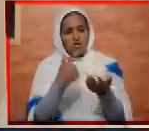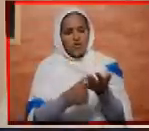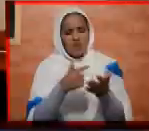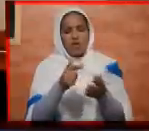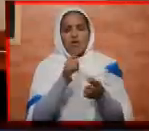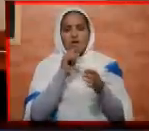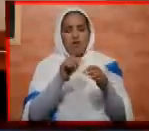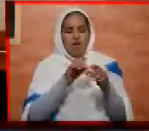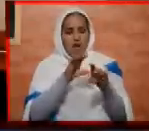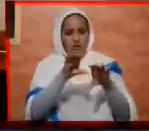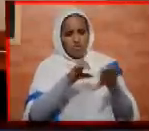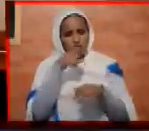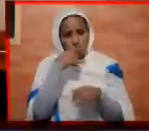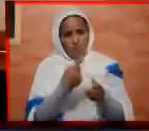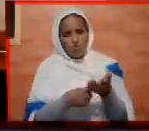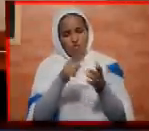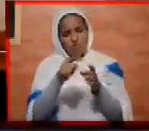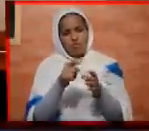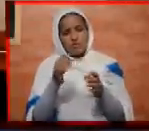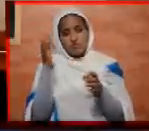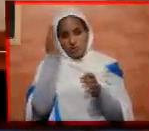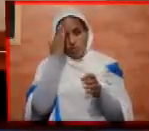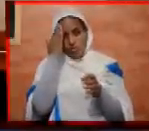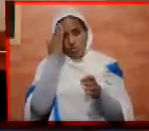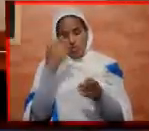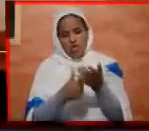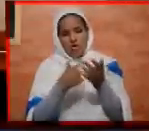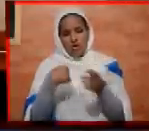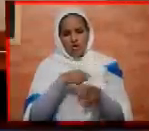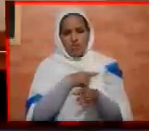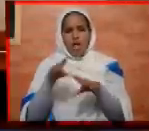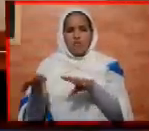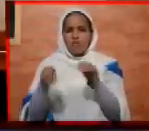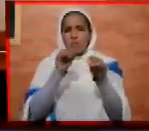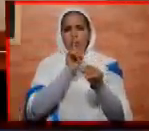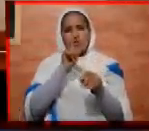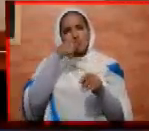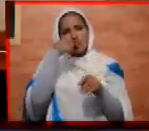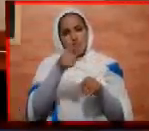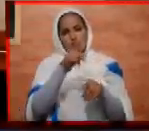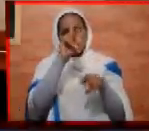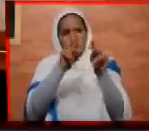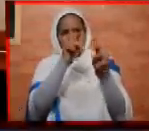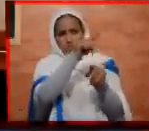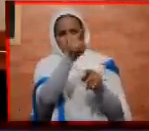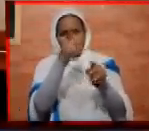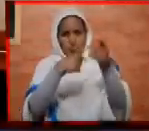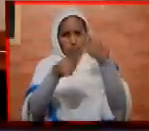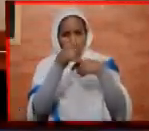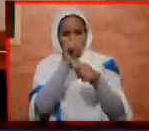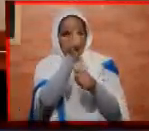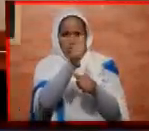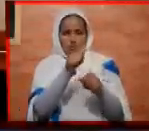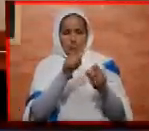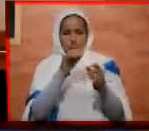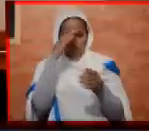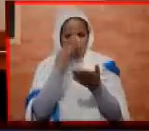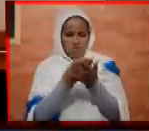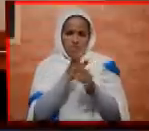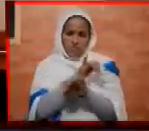ይደርሳሉ። በከተማ ያሉት እርግጥ በከተማ ስንልም ሰሜኑ ክፍል እና ደቡብ ክፍል